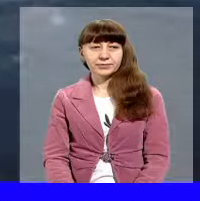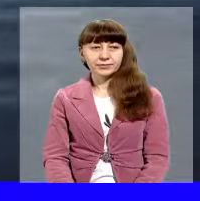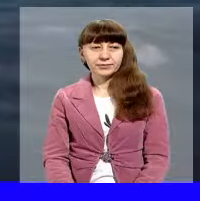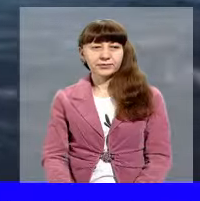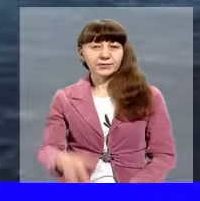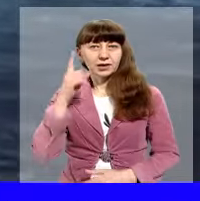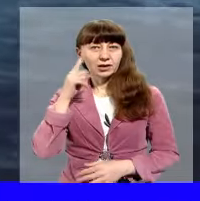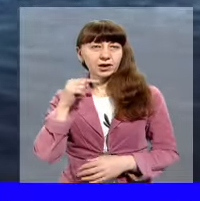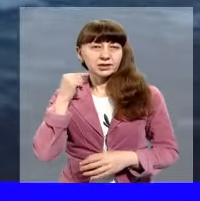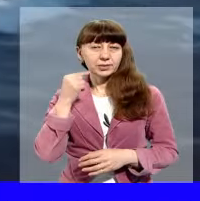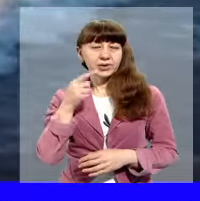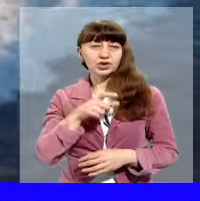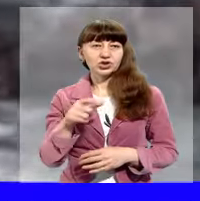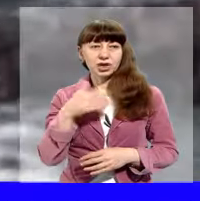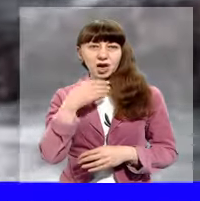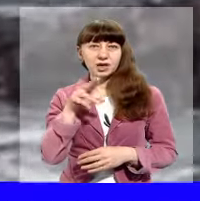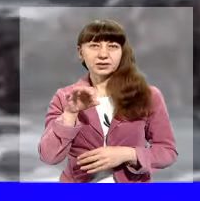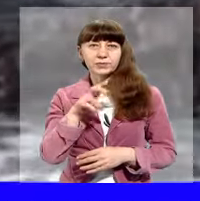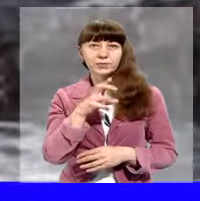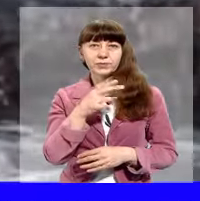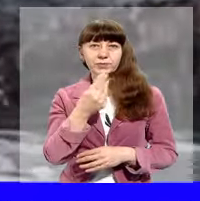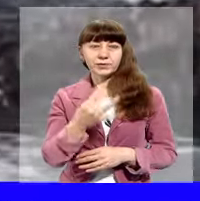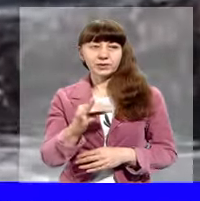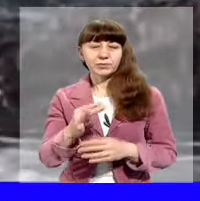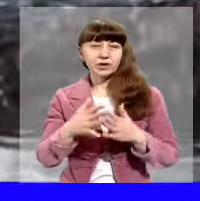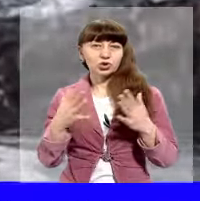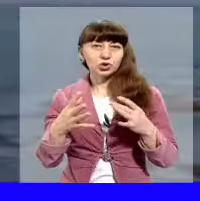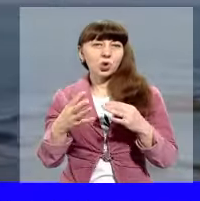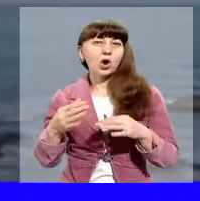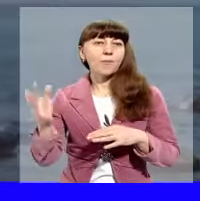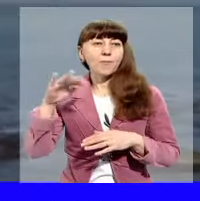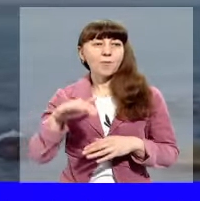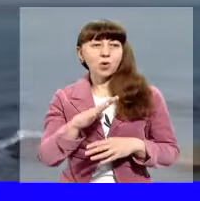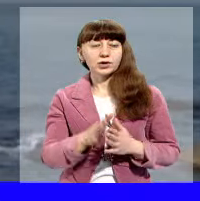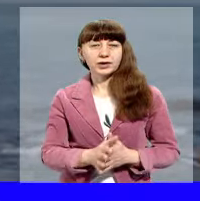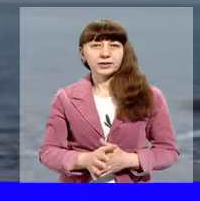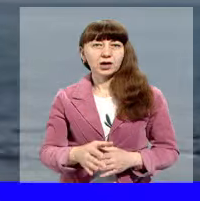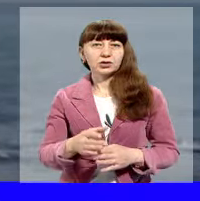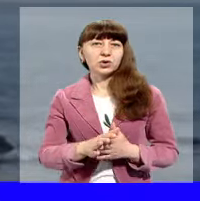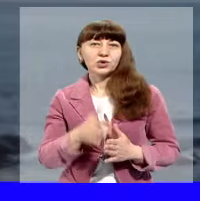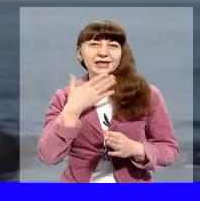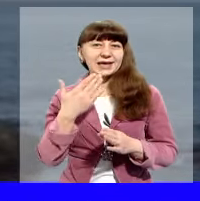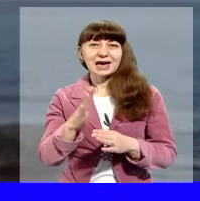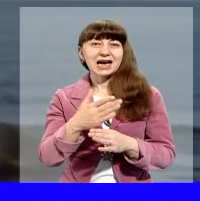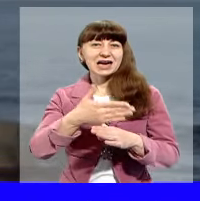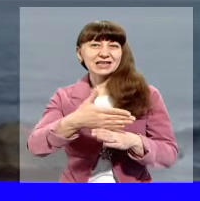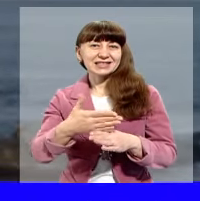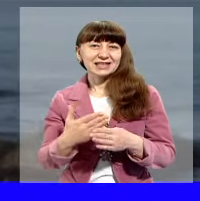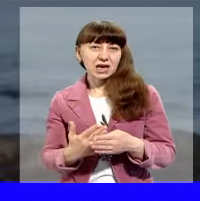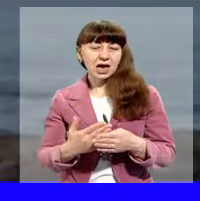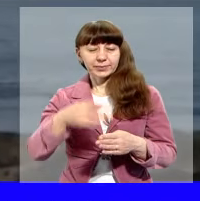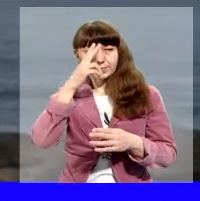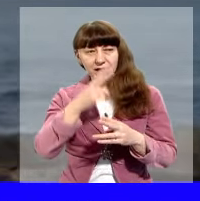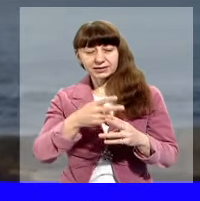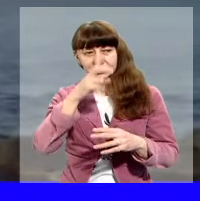Әзірбайжандар Каспийді әлі де Хазар деп айтады. Алып теңіз бауырлас елдерді бөліп жатқан жоқ, керісінше араны жалғап отыр. Қазір осы айдын арқылы